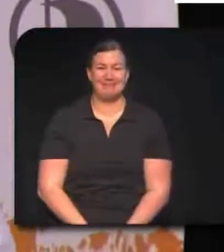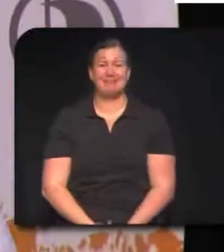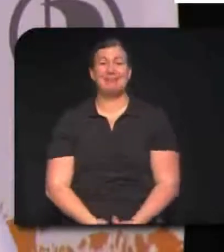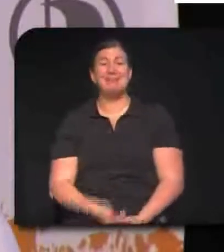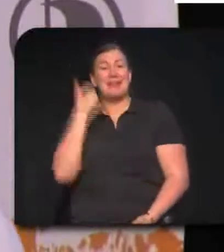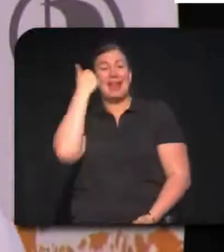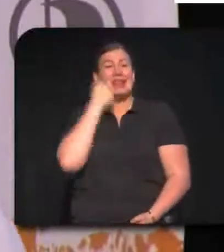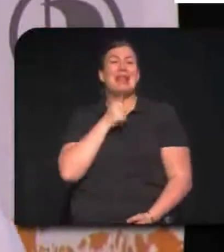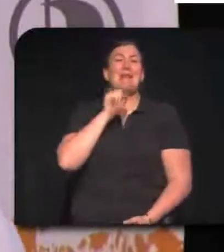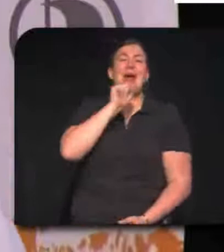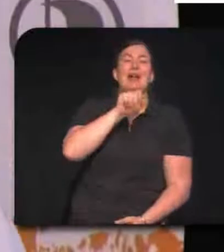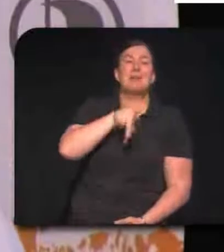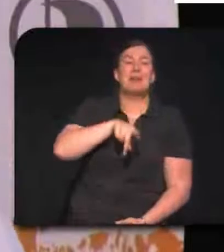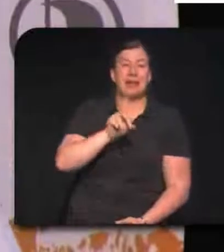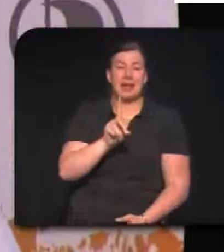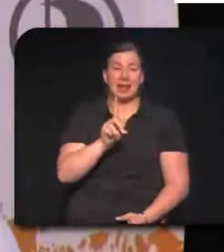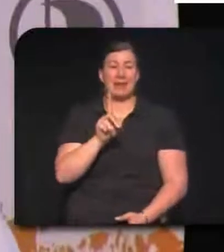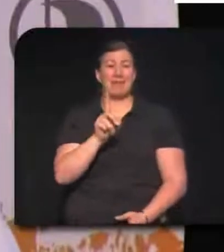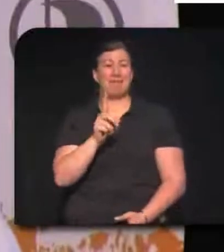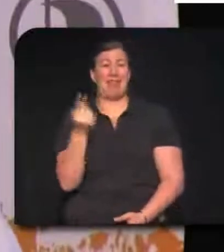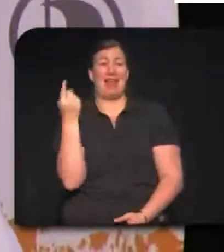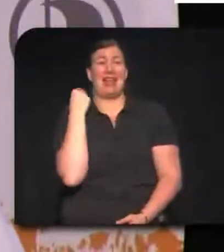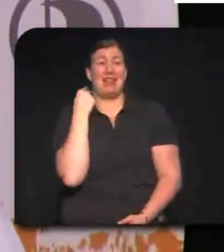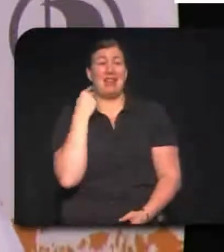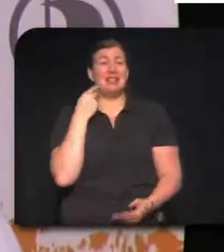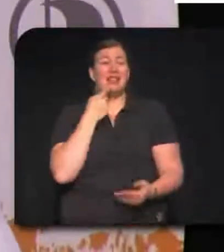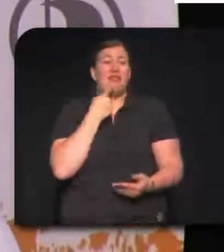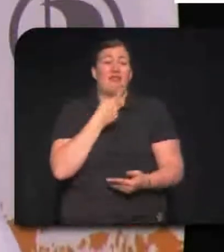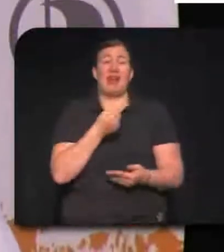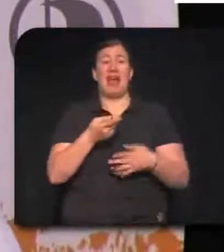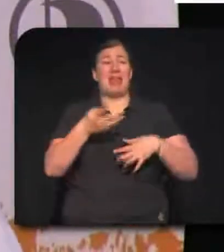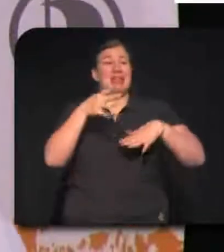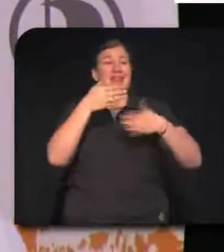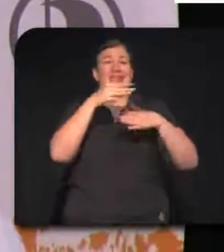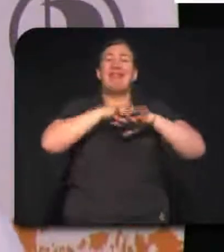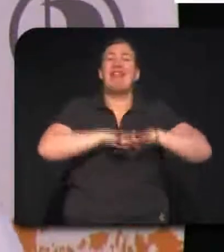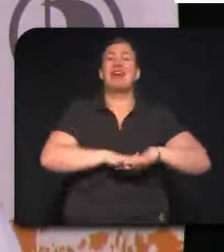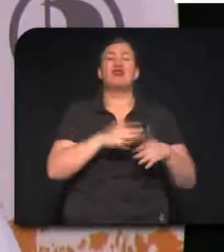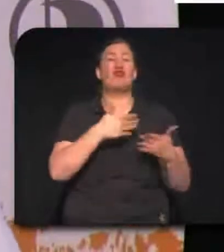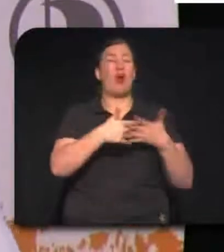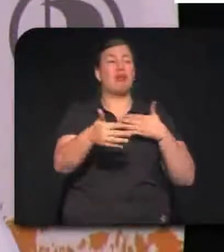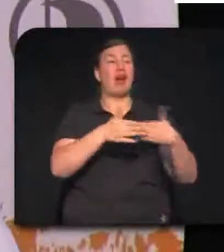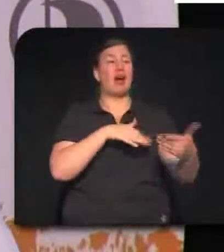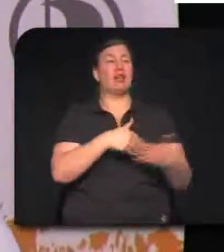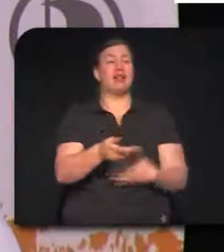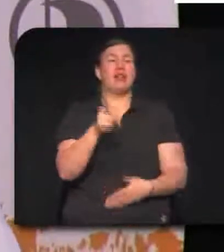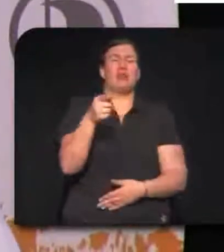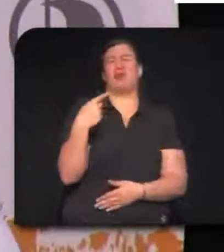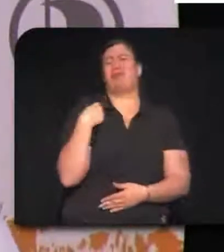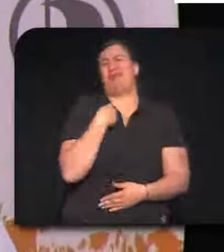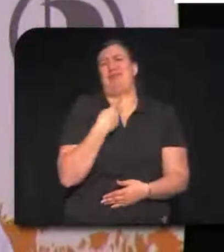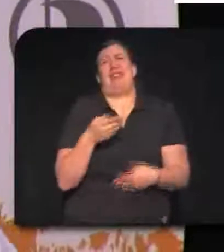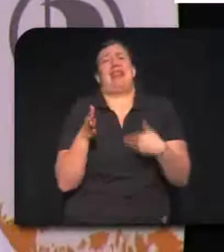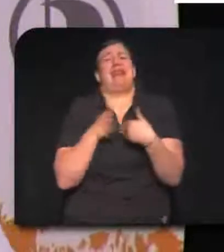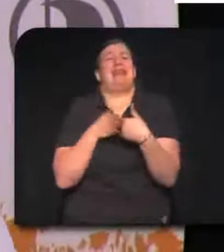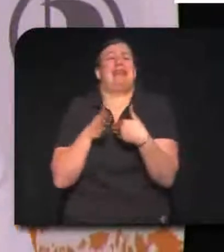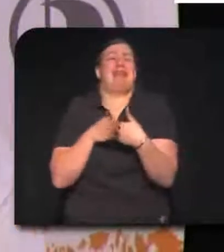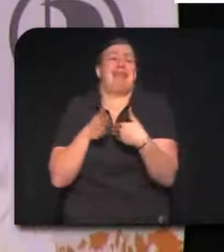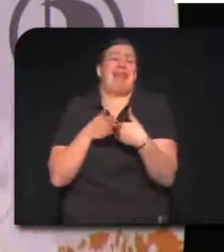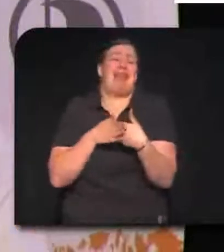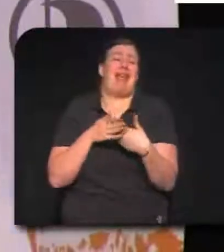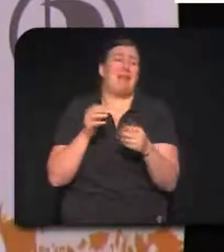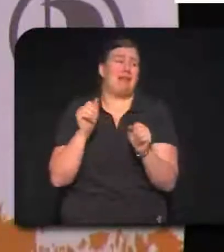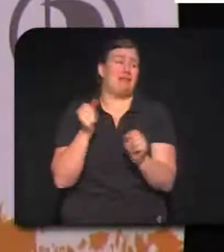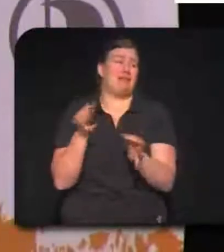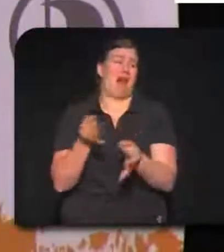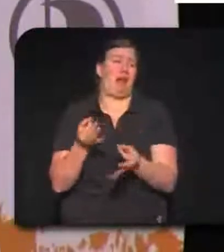Liebe SPD ihre Bekenntnisse zu Netzneutralität sind Nebelkerzen ihre sozialen Forderungen zugleich nur Lippenbekenntnisse